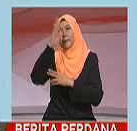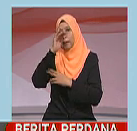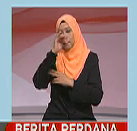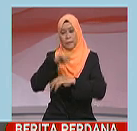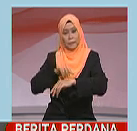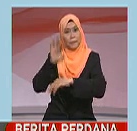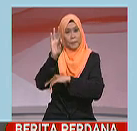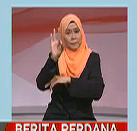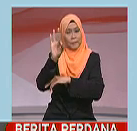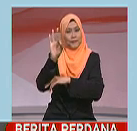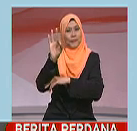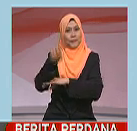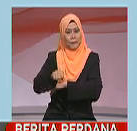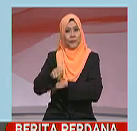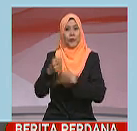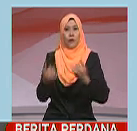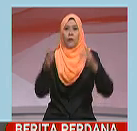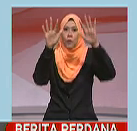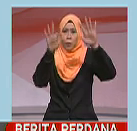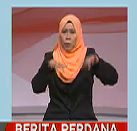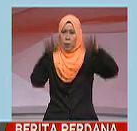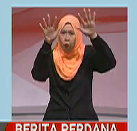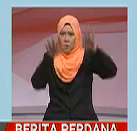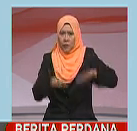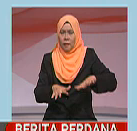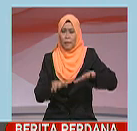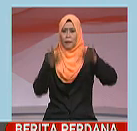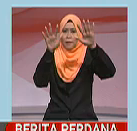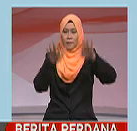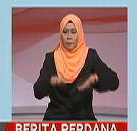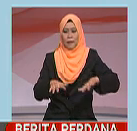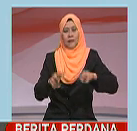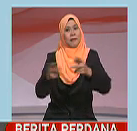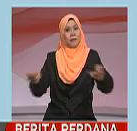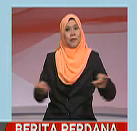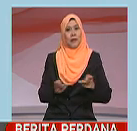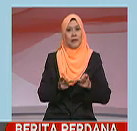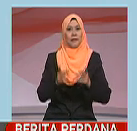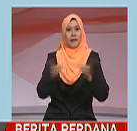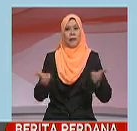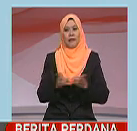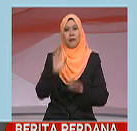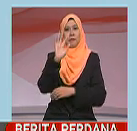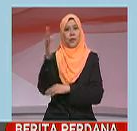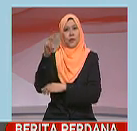9 nanti. Namun hal demikian, hujan akan bertambah di kawasan sekitar daerah Pokok Sena,